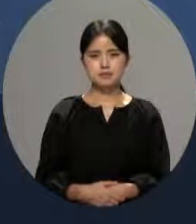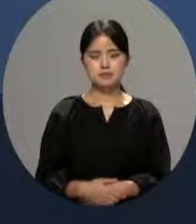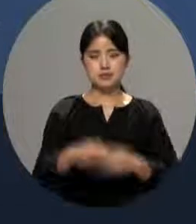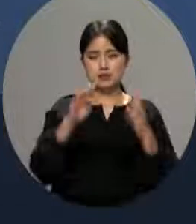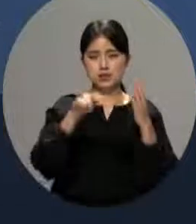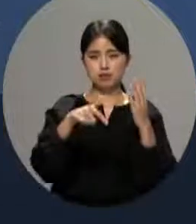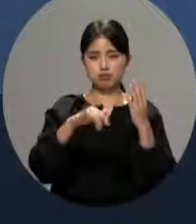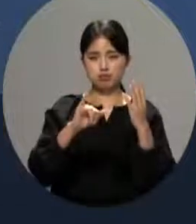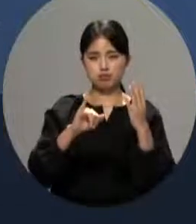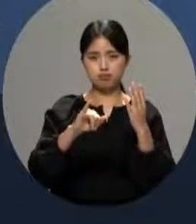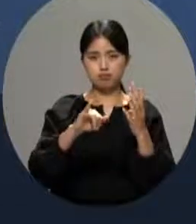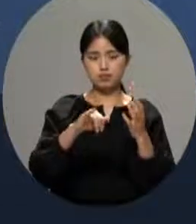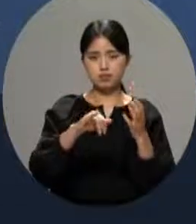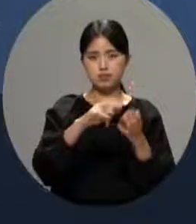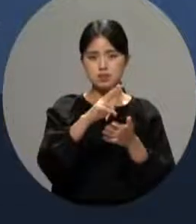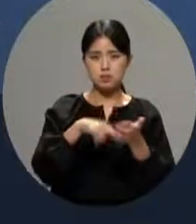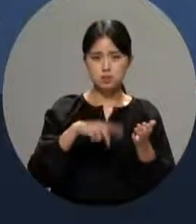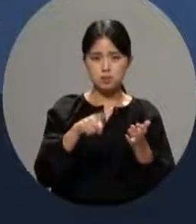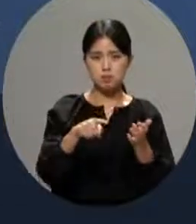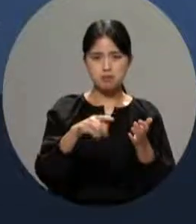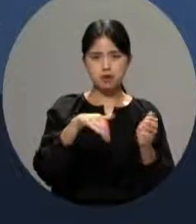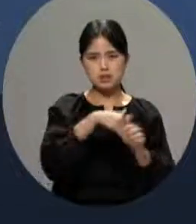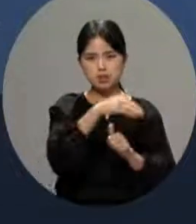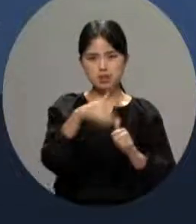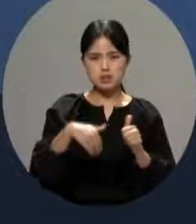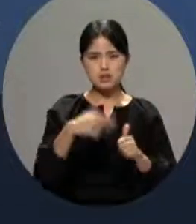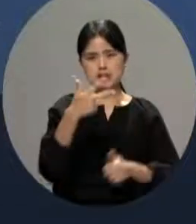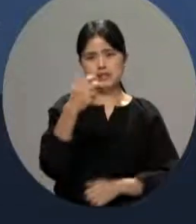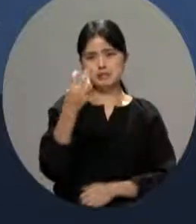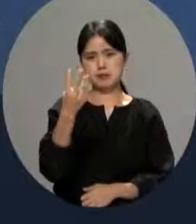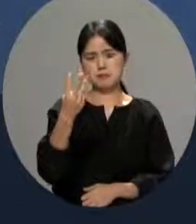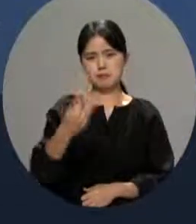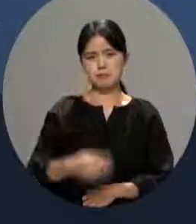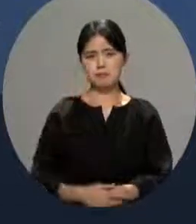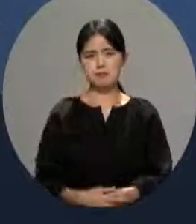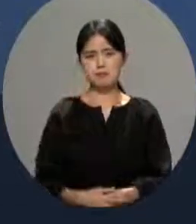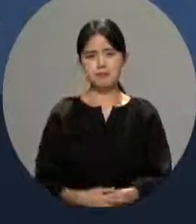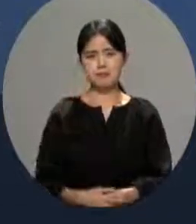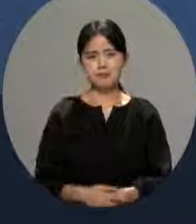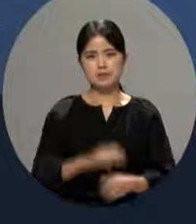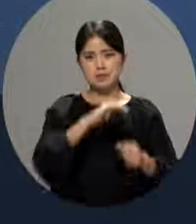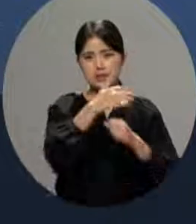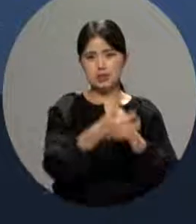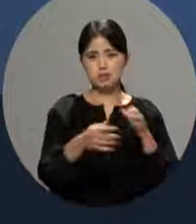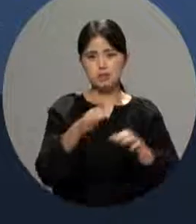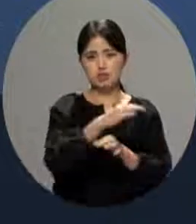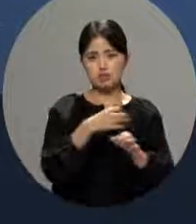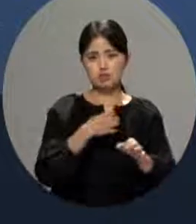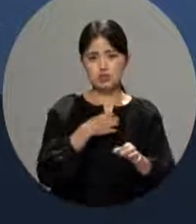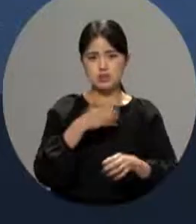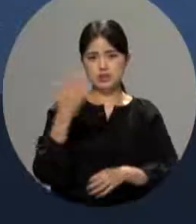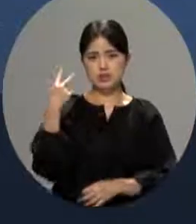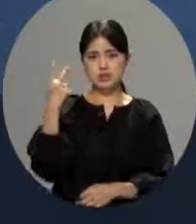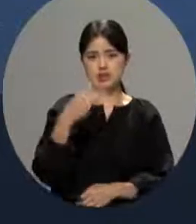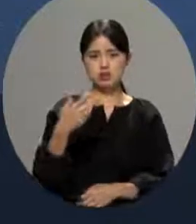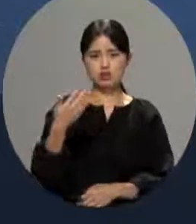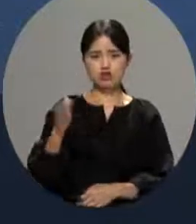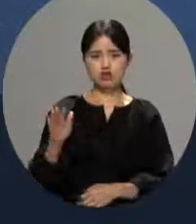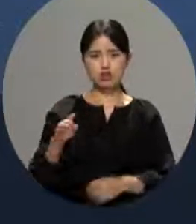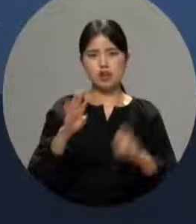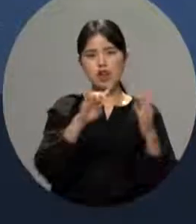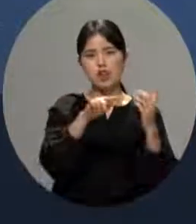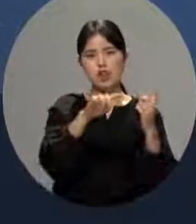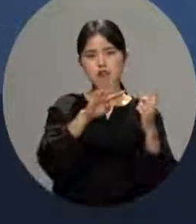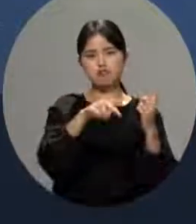4분기 소매 유통업계의 경기 전망이 73을 기록했습니다. 글로벌 금융위기인 지난 2009년 1분기 때와